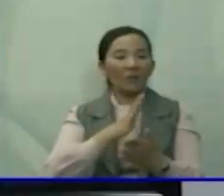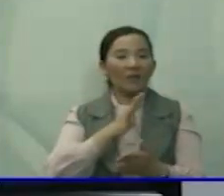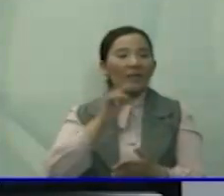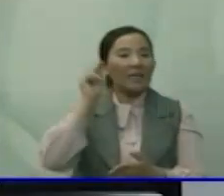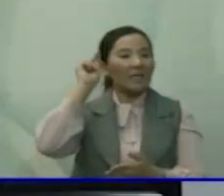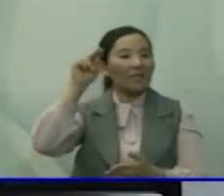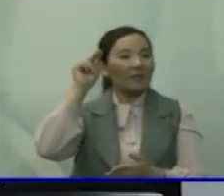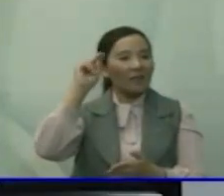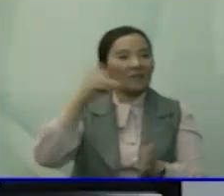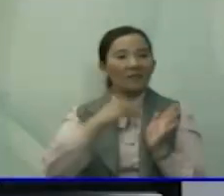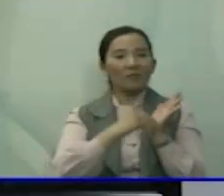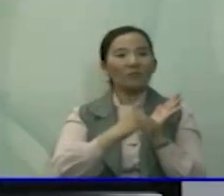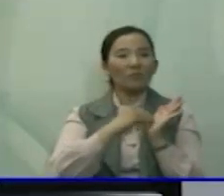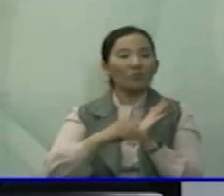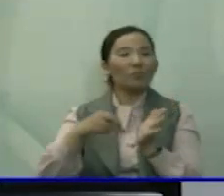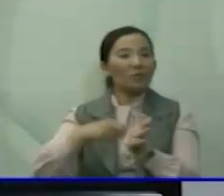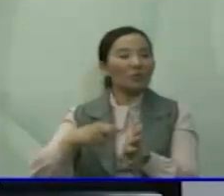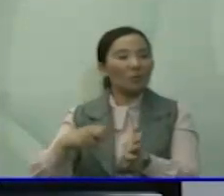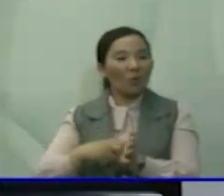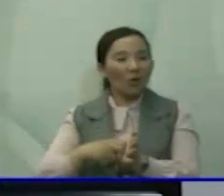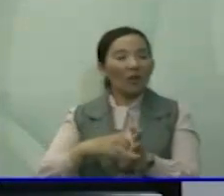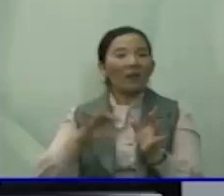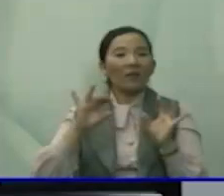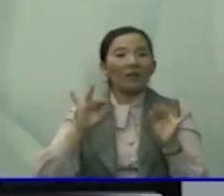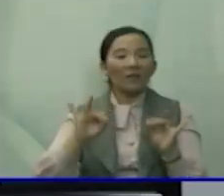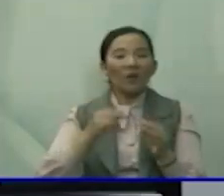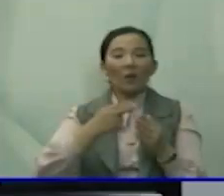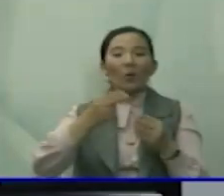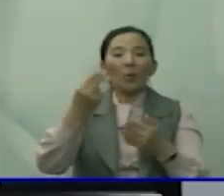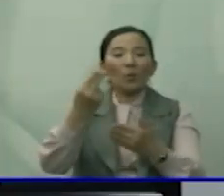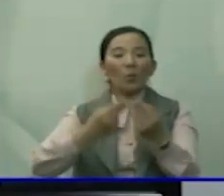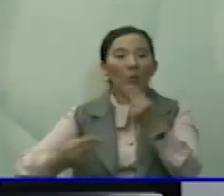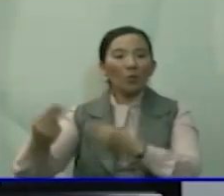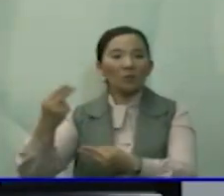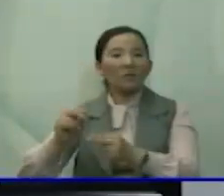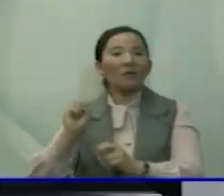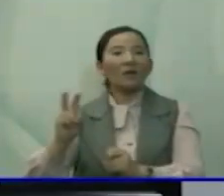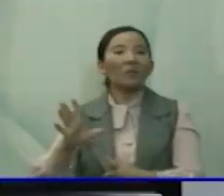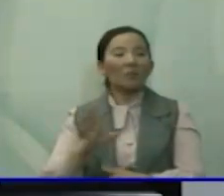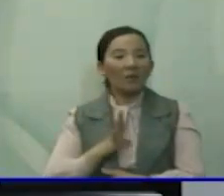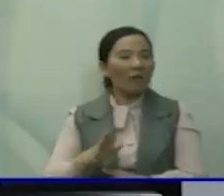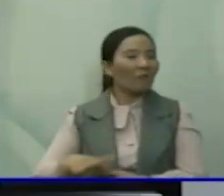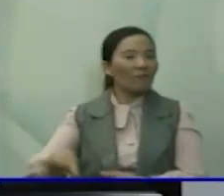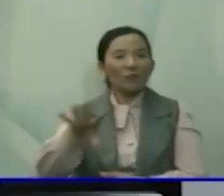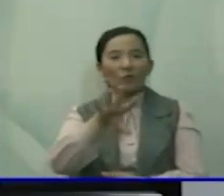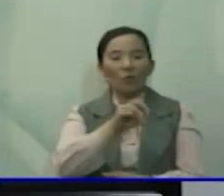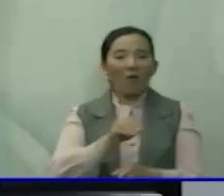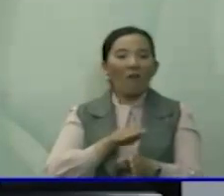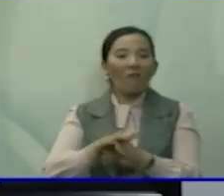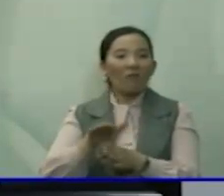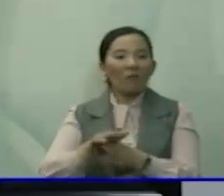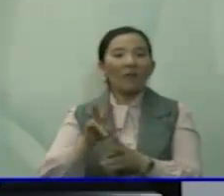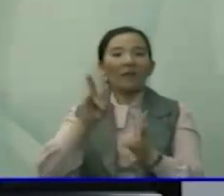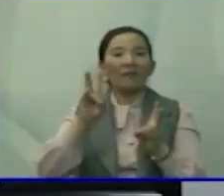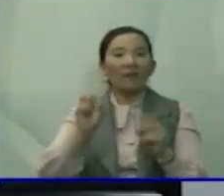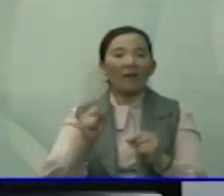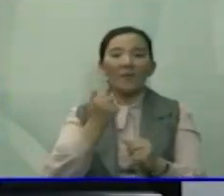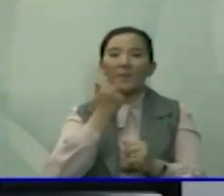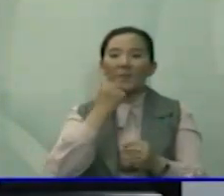и фрагмент китайской росписи и все это выполнено на шелке